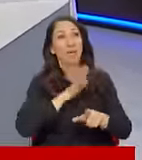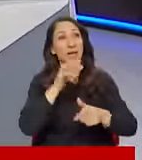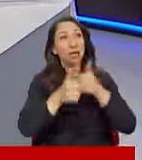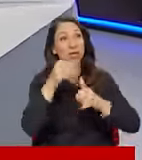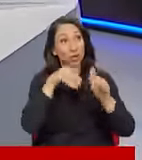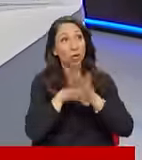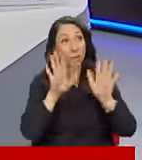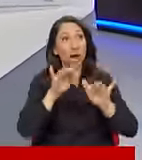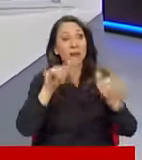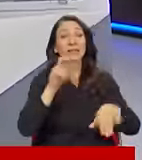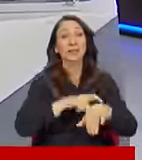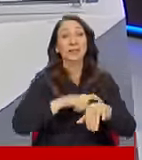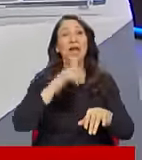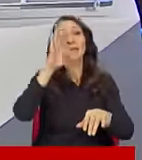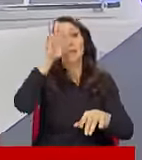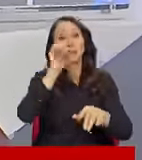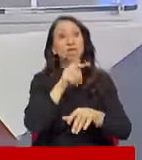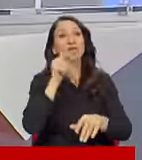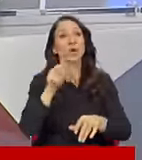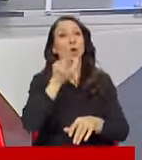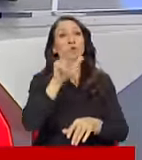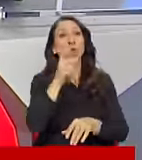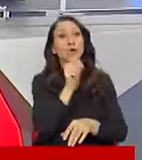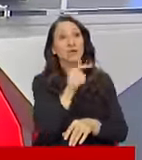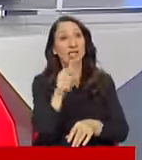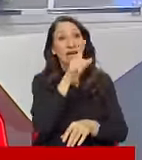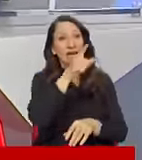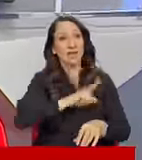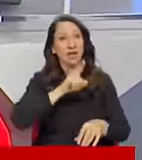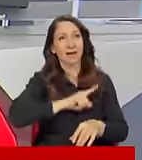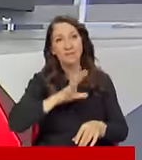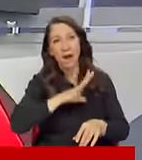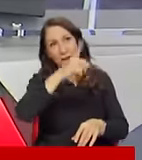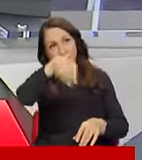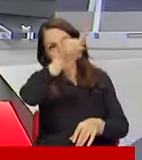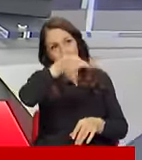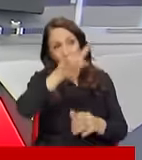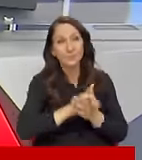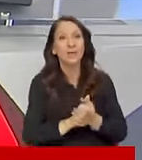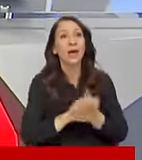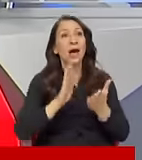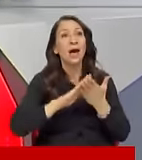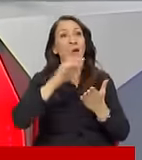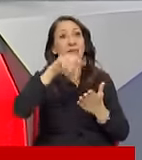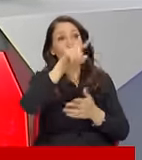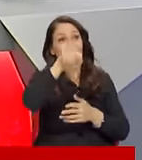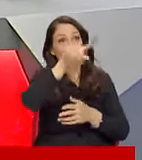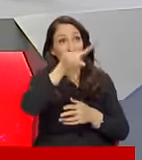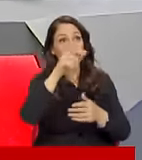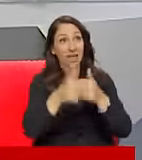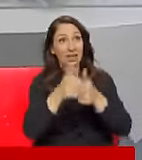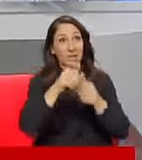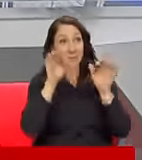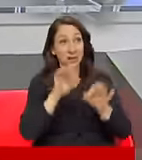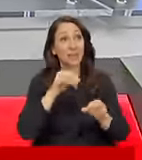yarışa giriyor. Aynı zamanda İstanbul'un ilçelerinde de 39 ilçede de isimler bu şekilde. Arkadaşlarınız bunlar. Yarışa evet.